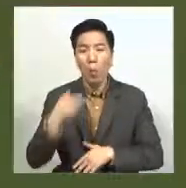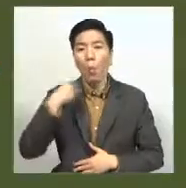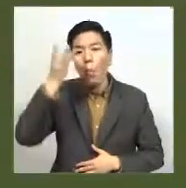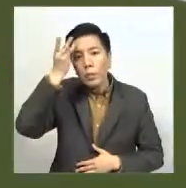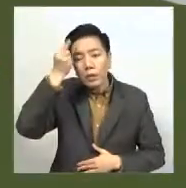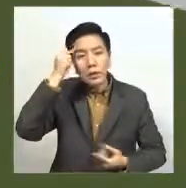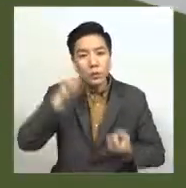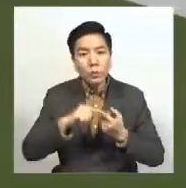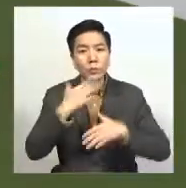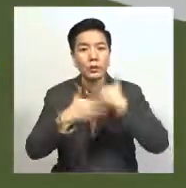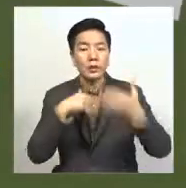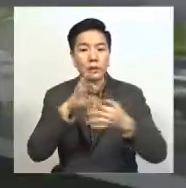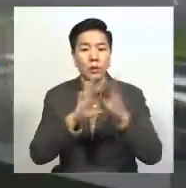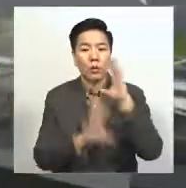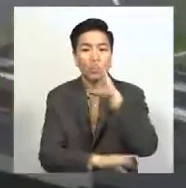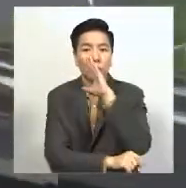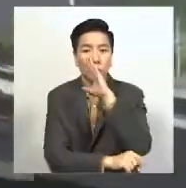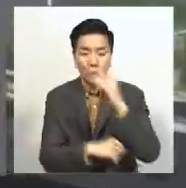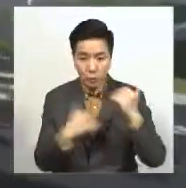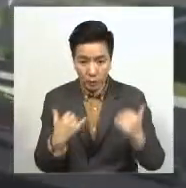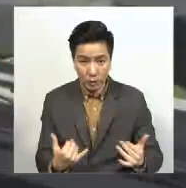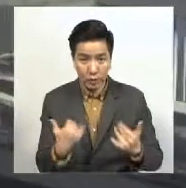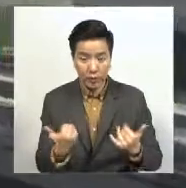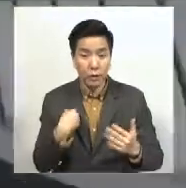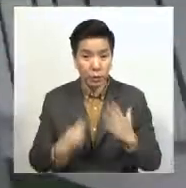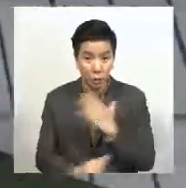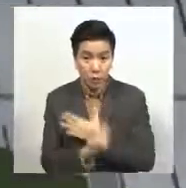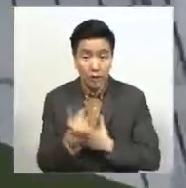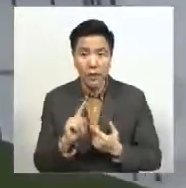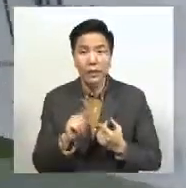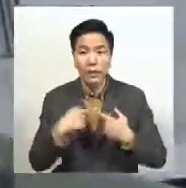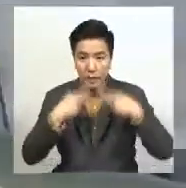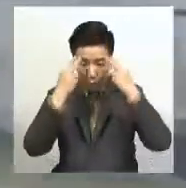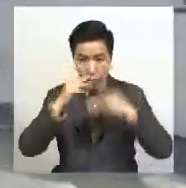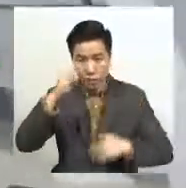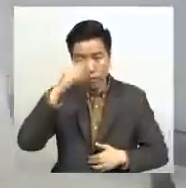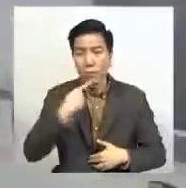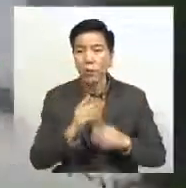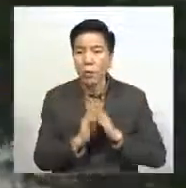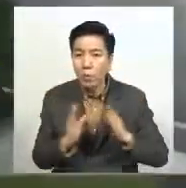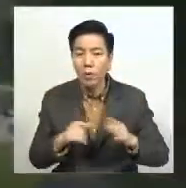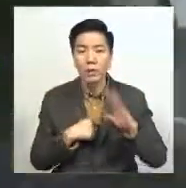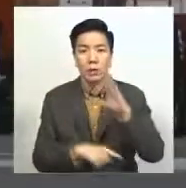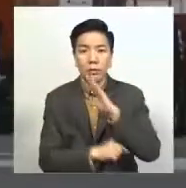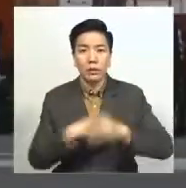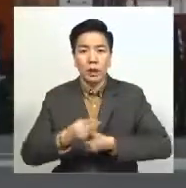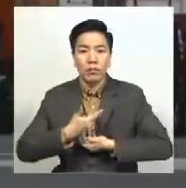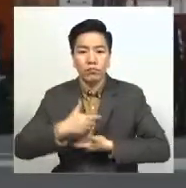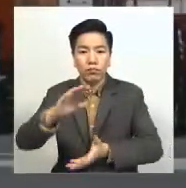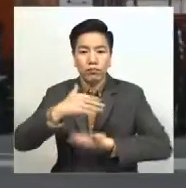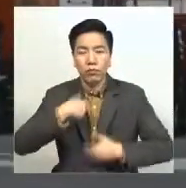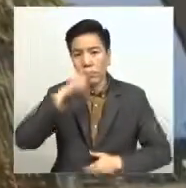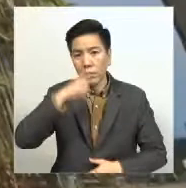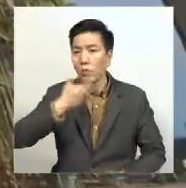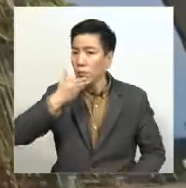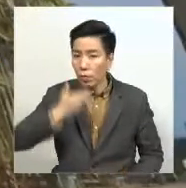ในการพัฒนาประเทศของนายกรัฐมนตรีสิงคโปร์โอกาสนี้นายกรัฐมนตรีก็ขอบคุณสิงคโปร์ค่ะที่เป็นคู่ค้าที่สำคัญของไทยมา